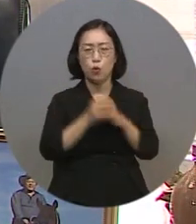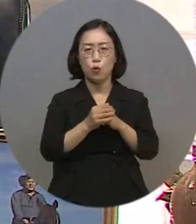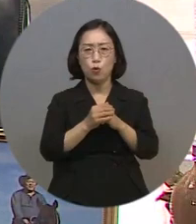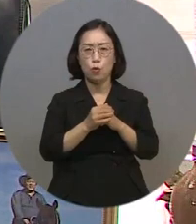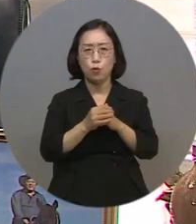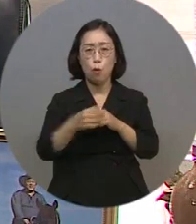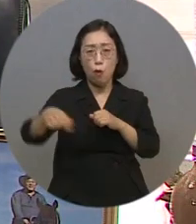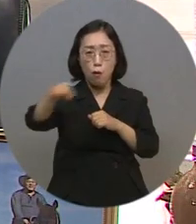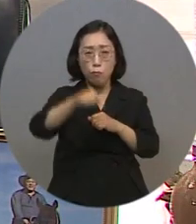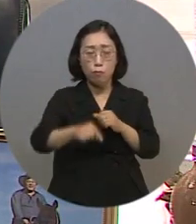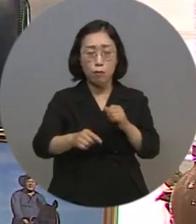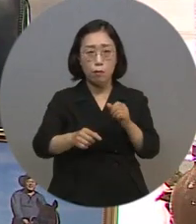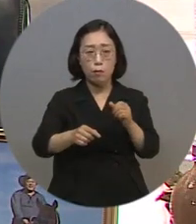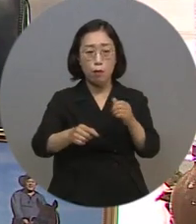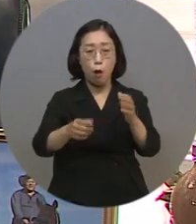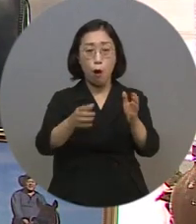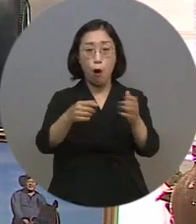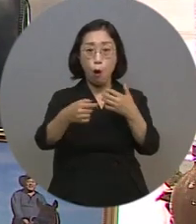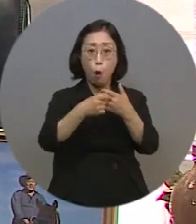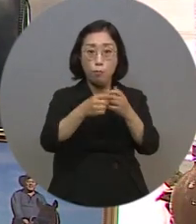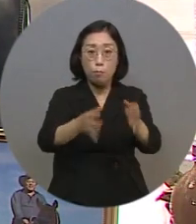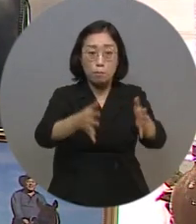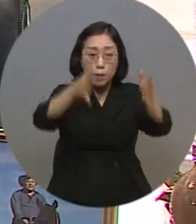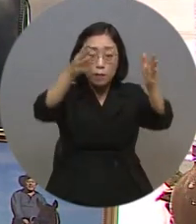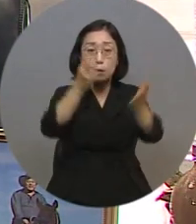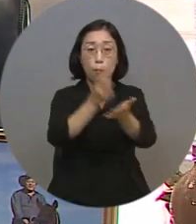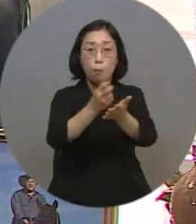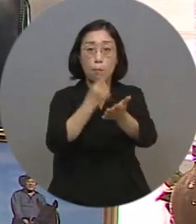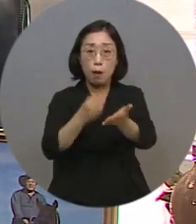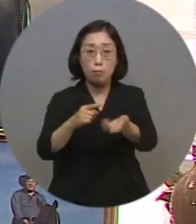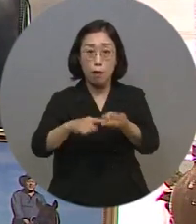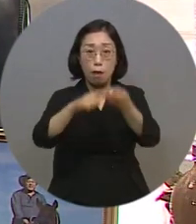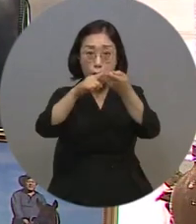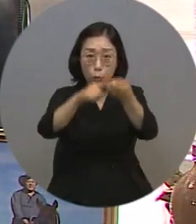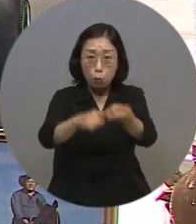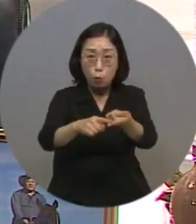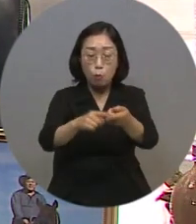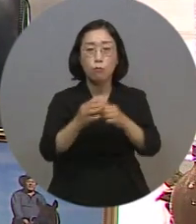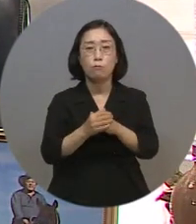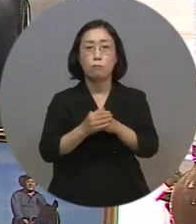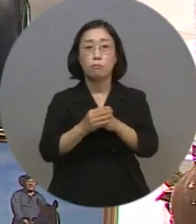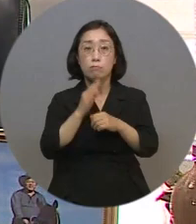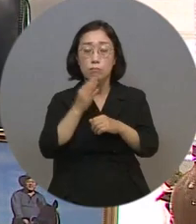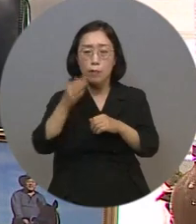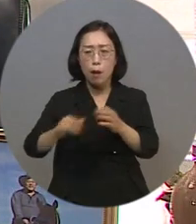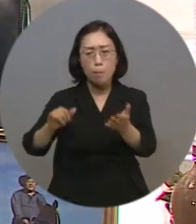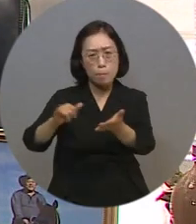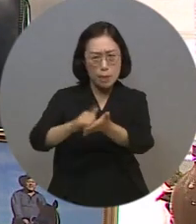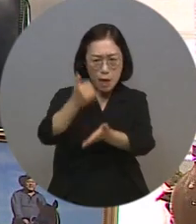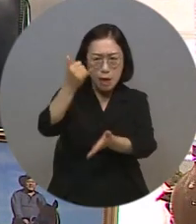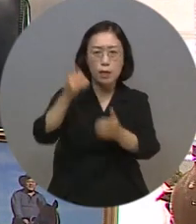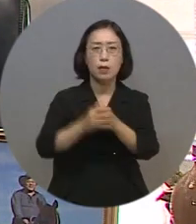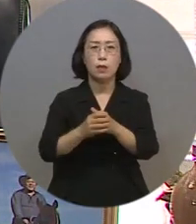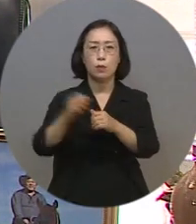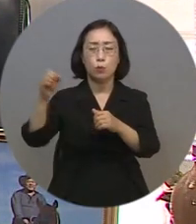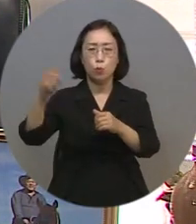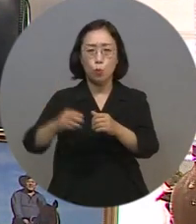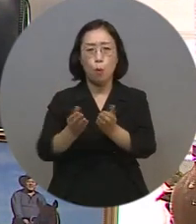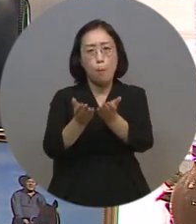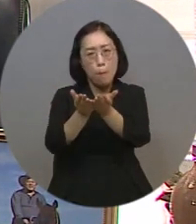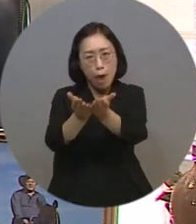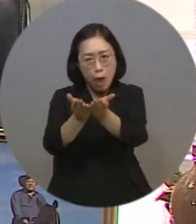저 빌딩만 증진법 있어 가지고 만들어졌습니다만 비행기나 또